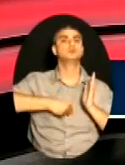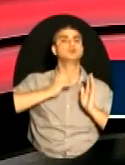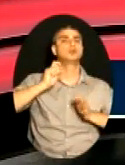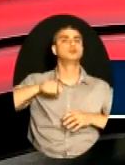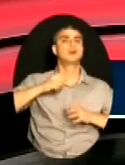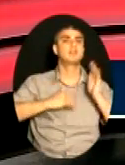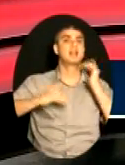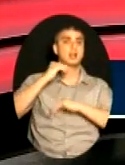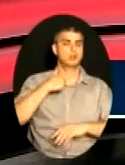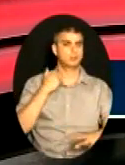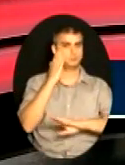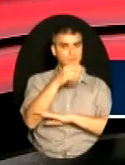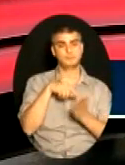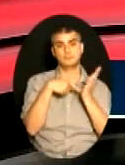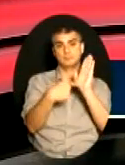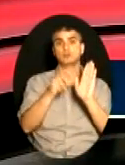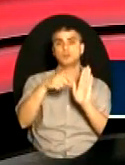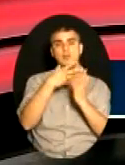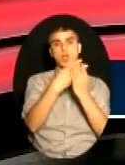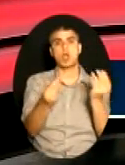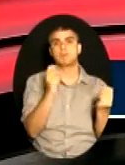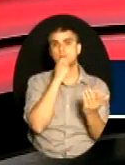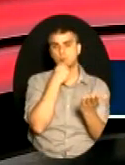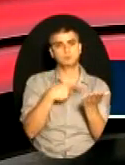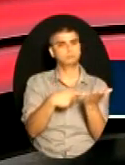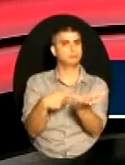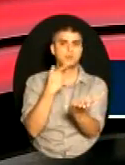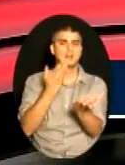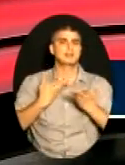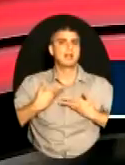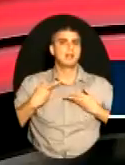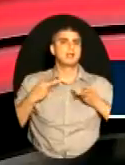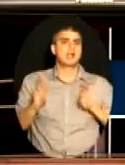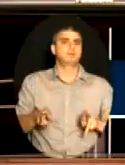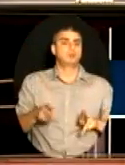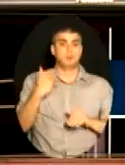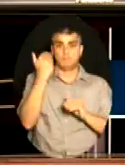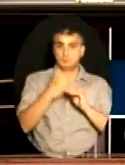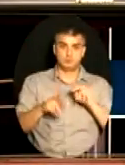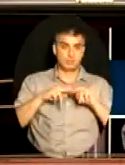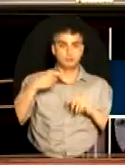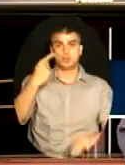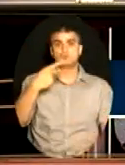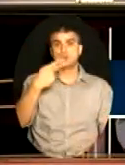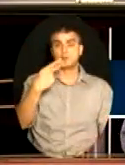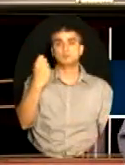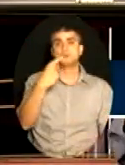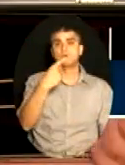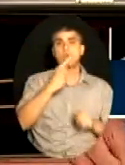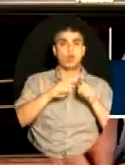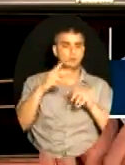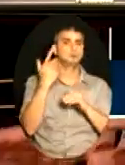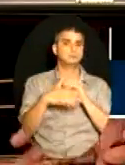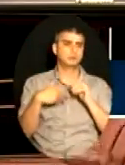שופט עליון. אני בא, אני מציג לשופט עליון את כל החומר המודיעיני, ואני אומר לו, תן לי את האפשרות. בסוף, אחרי יום, אחרי יומיים, אחרי שבוע, אחרי חודש,